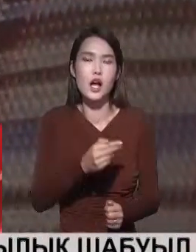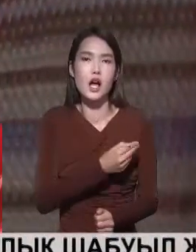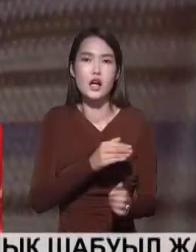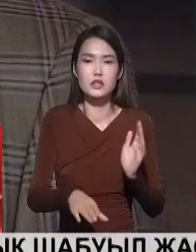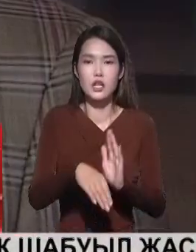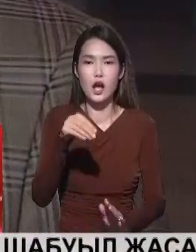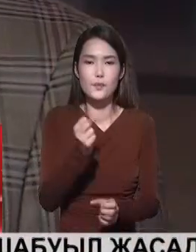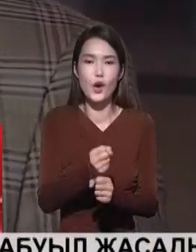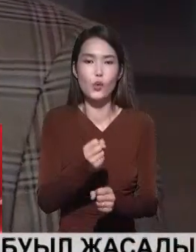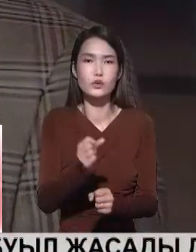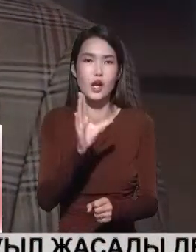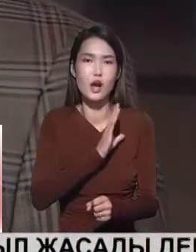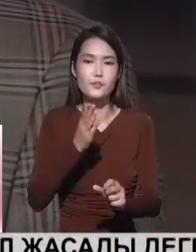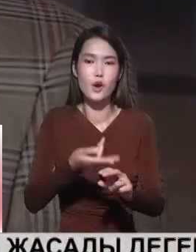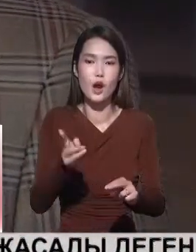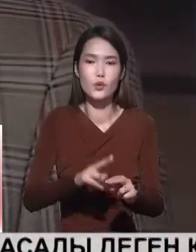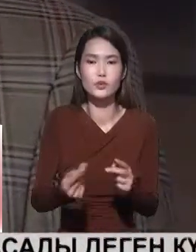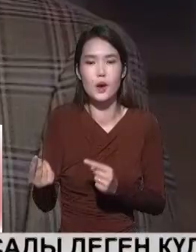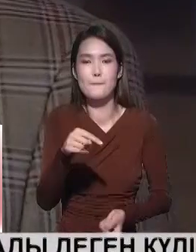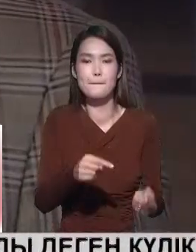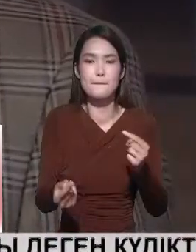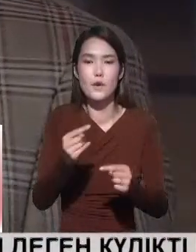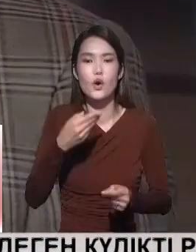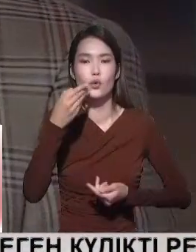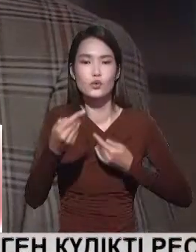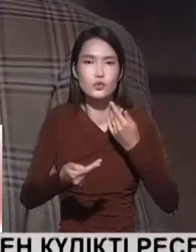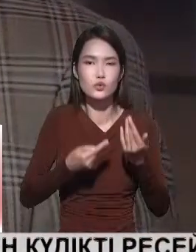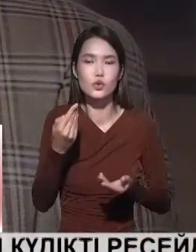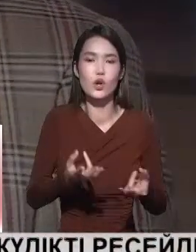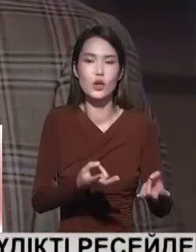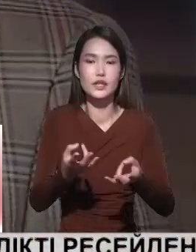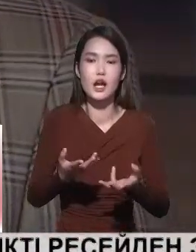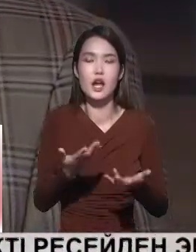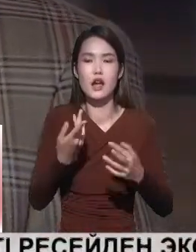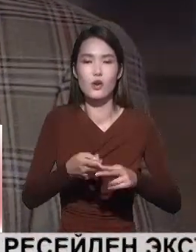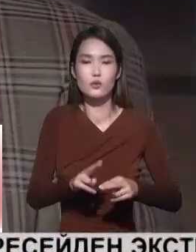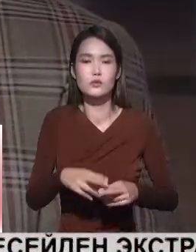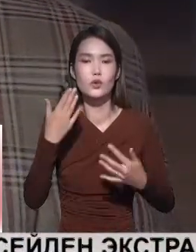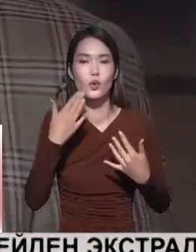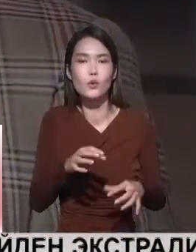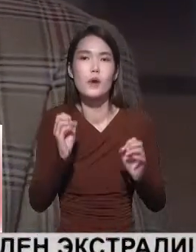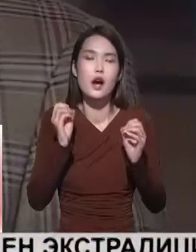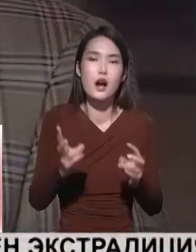Диалоговый отырыс дейді ғой, бір-бірімен жаңағы сұрақ алмасу ұсыныстарын кешегі қалай өткендер